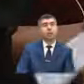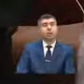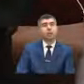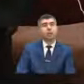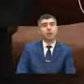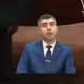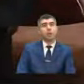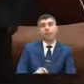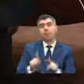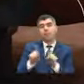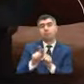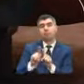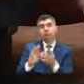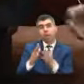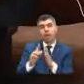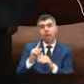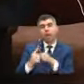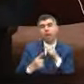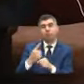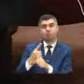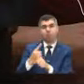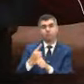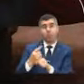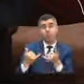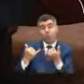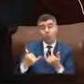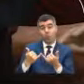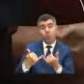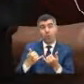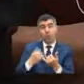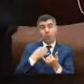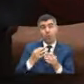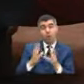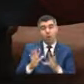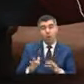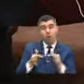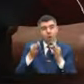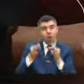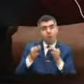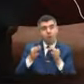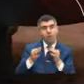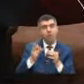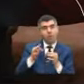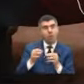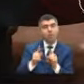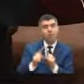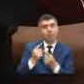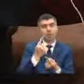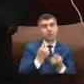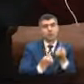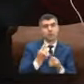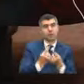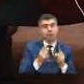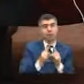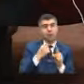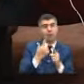خلال يعني السنه الماضيه. اليوم كنتكلموا على حصيله اللي هي اليوم عند كمشروع هو عند الامانه